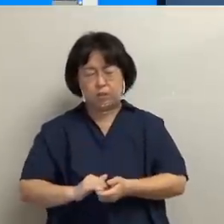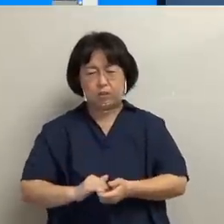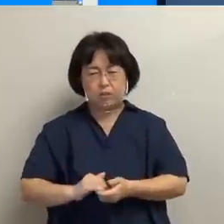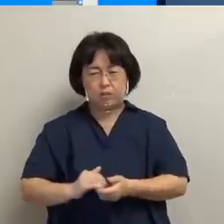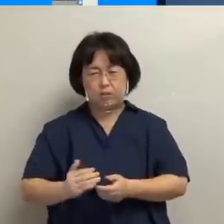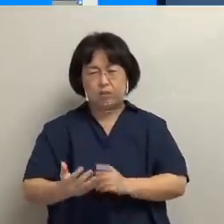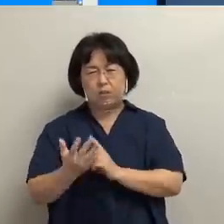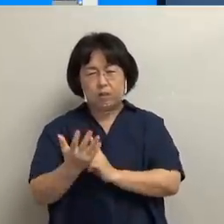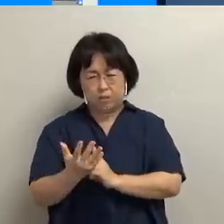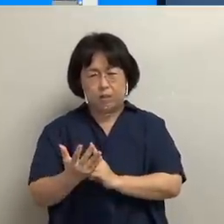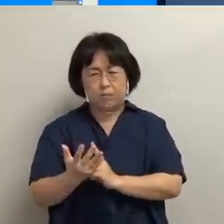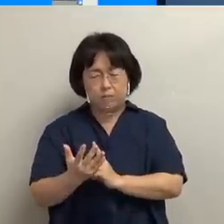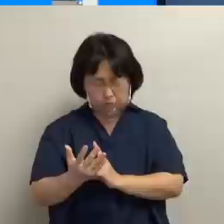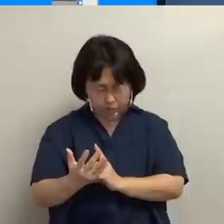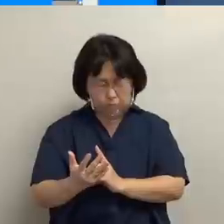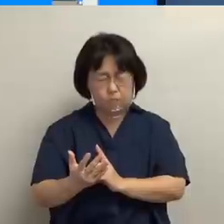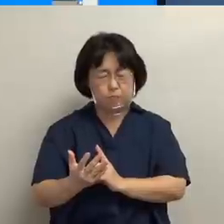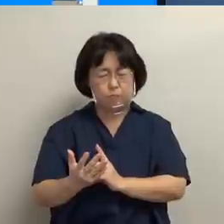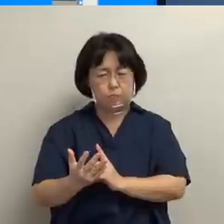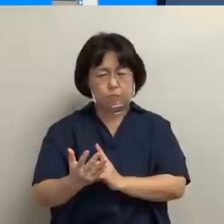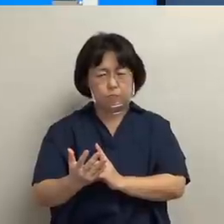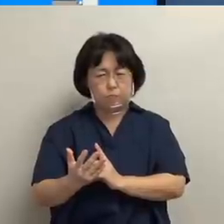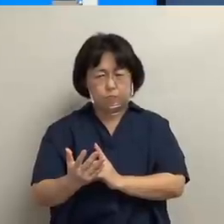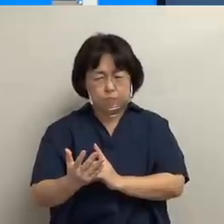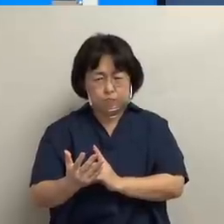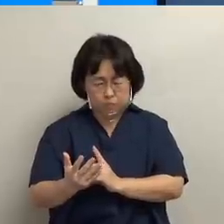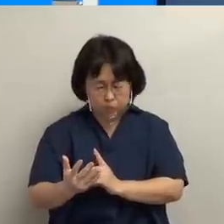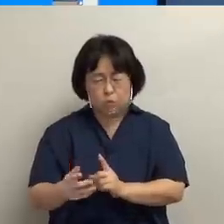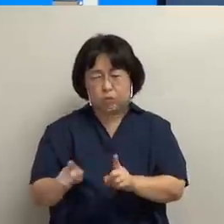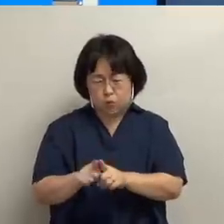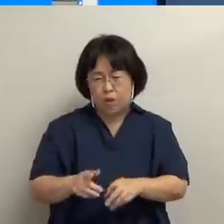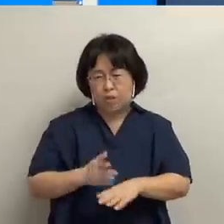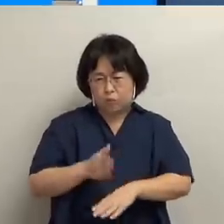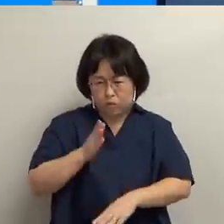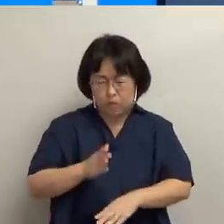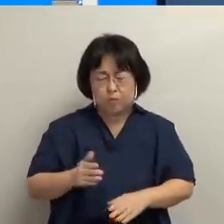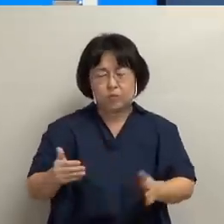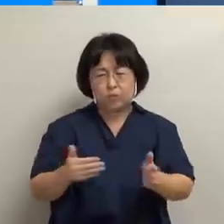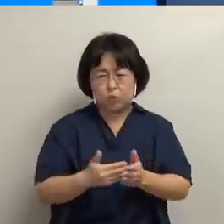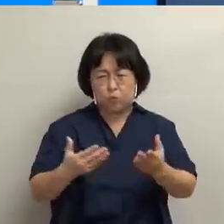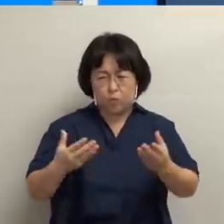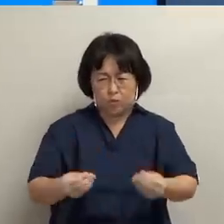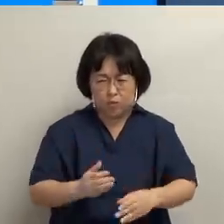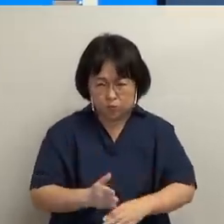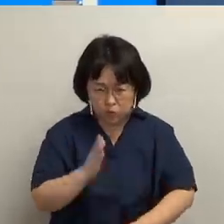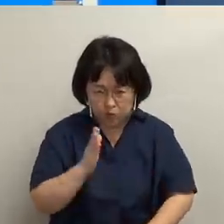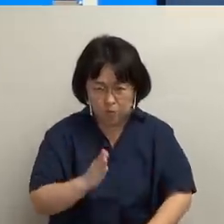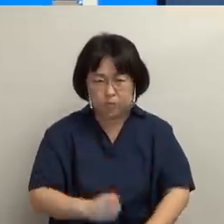てありがとうございましたこれにて定例会見をお話していただきたいと思います